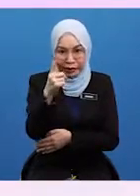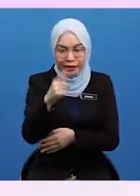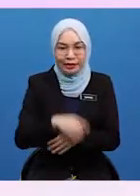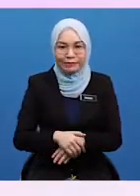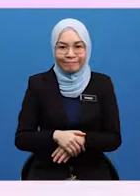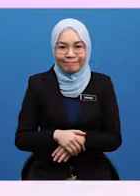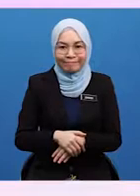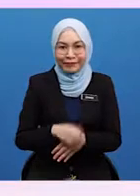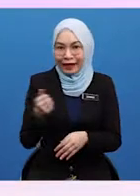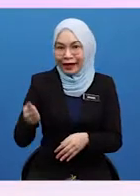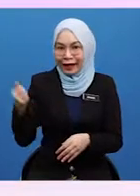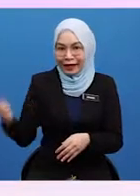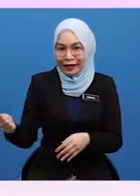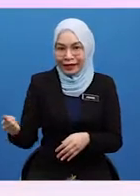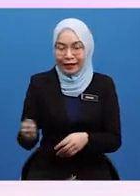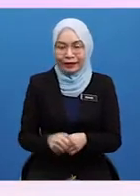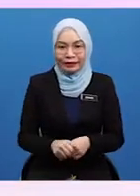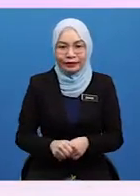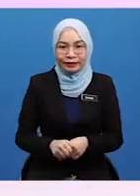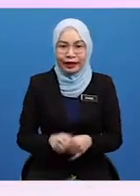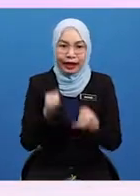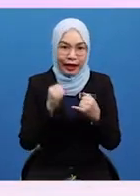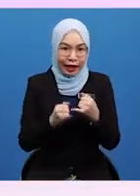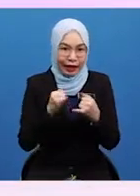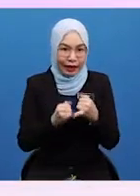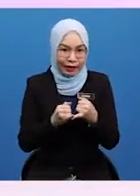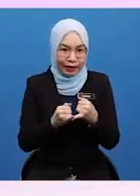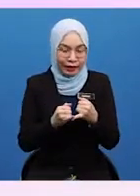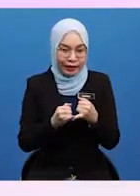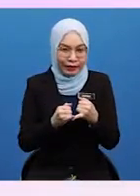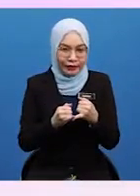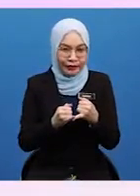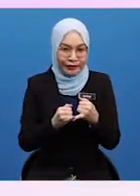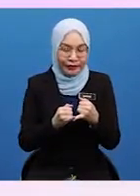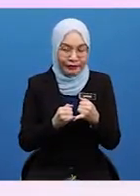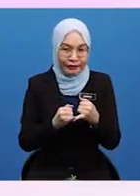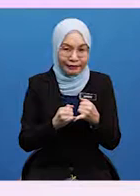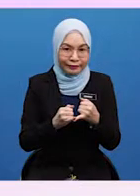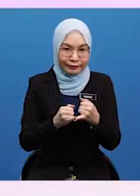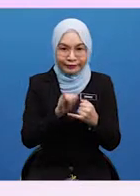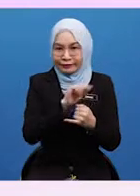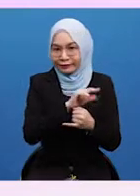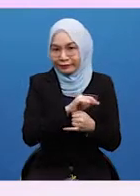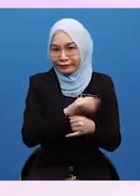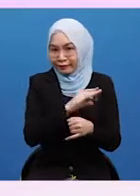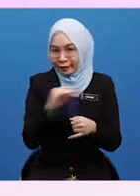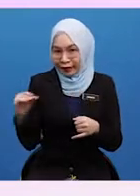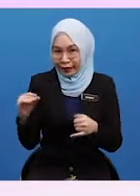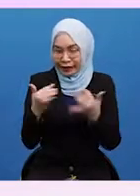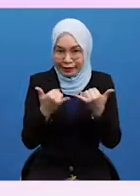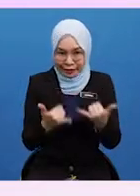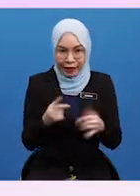alat telekomunikasi yang terakhir selepas Telepon B dan masih digunakan